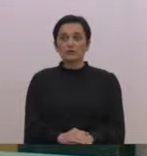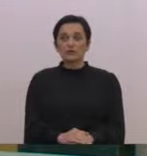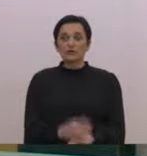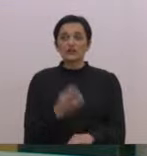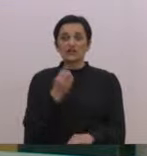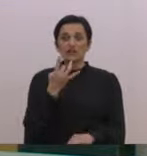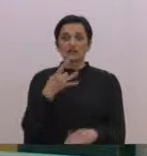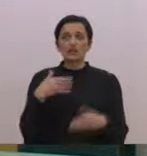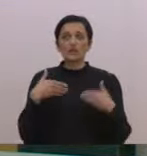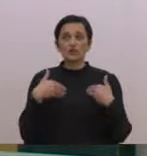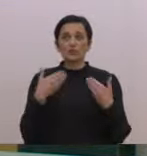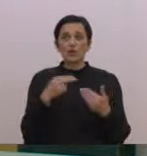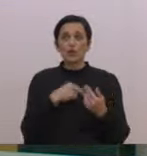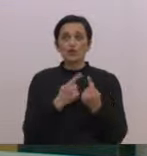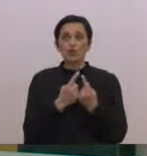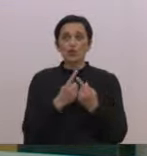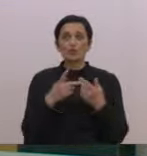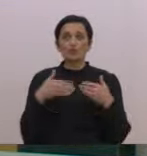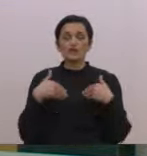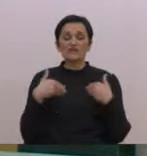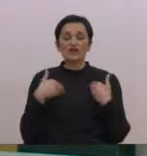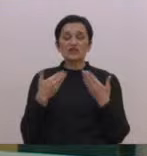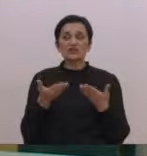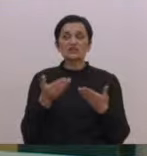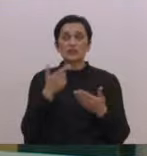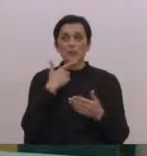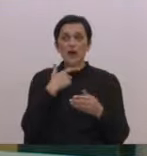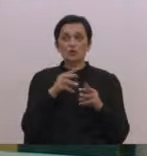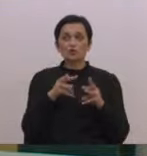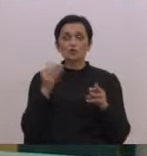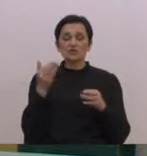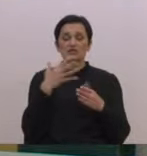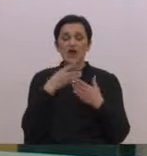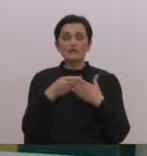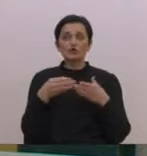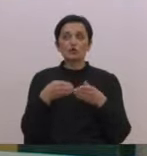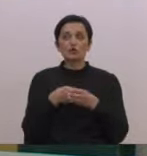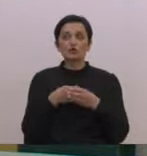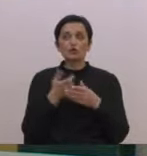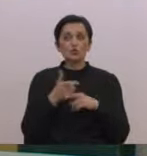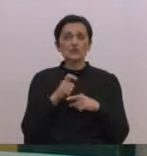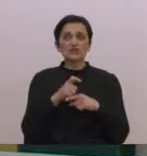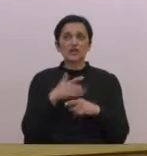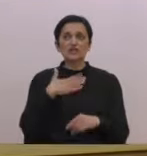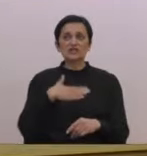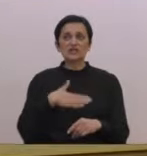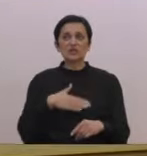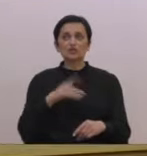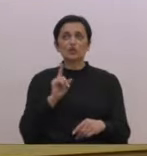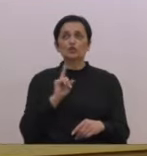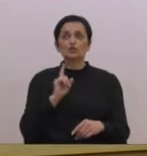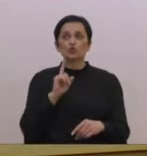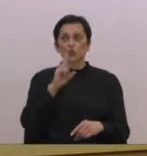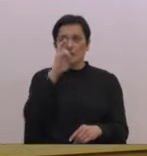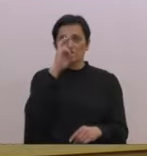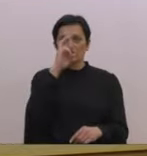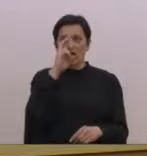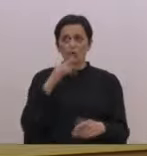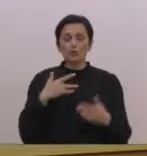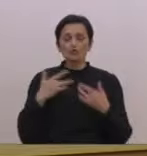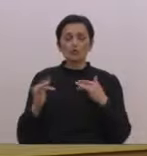Cine vrea să mă gândesc, am văzut colegi, bodam, eu sunt, am văzut, pa tonu, mi-e stavit scundit. Zalia sa se amonă, isu rom, sahem, ce pot să